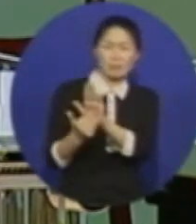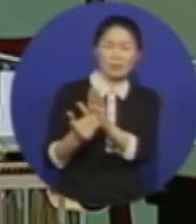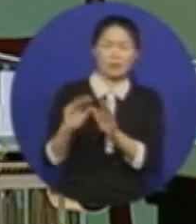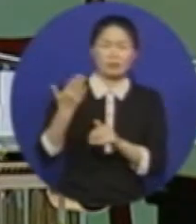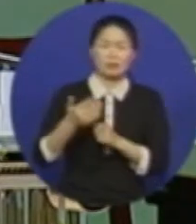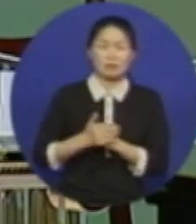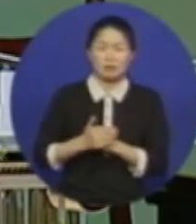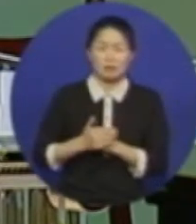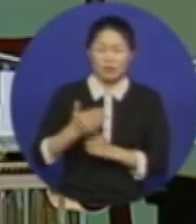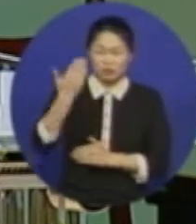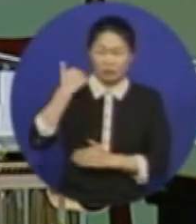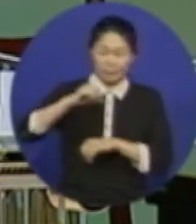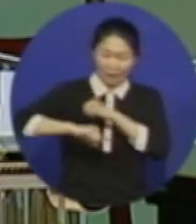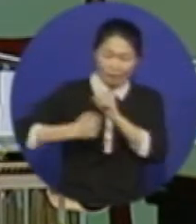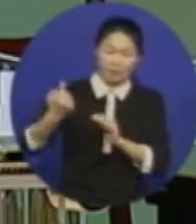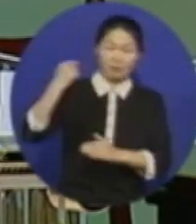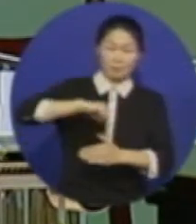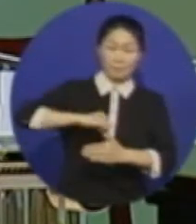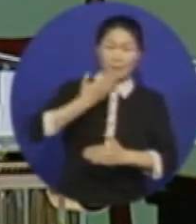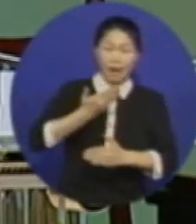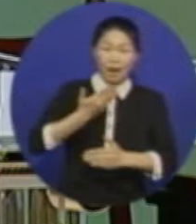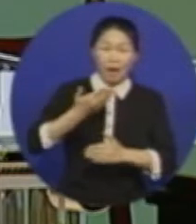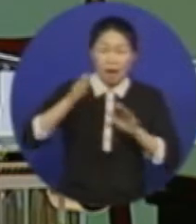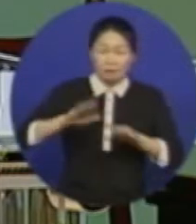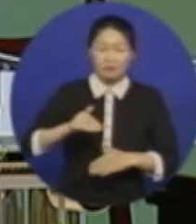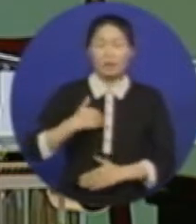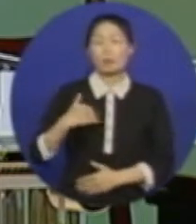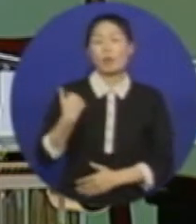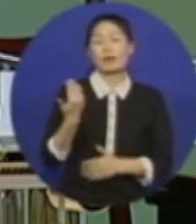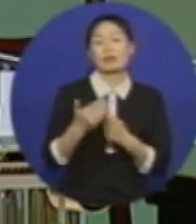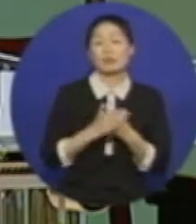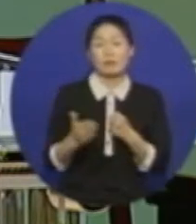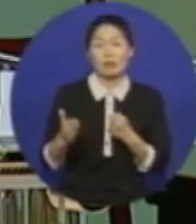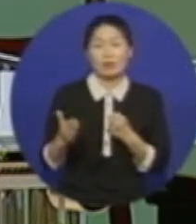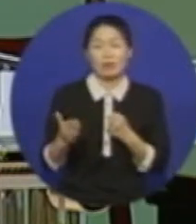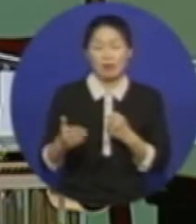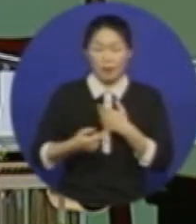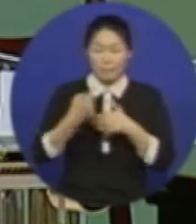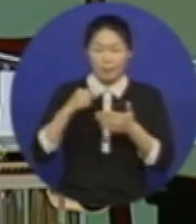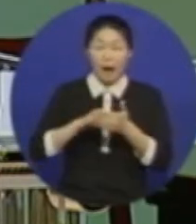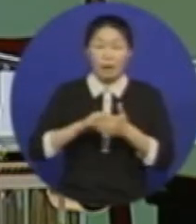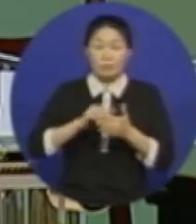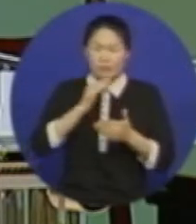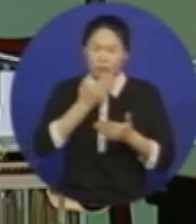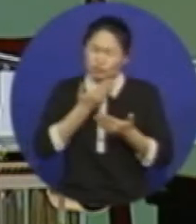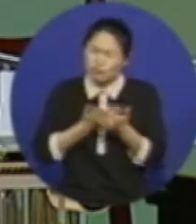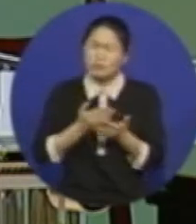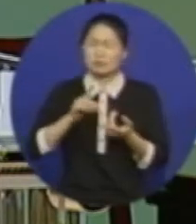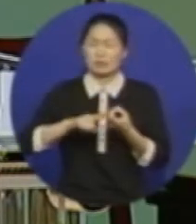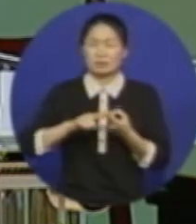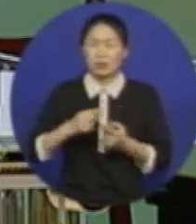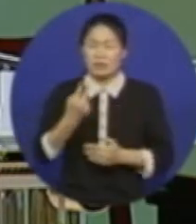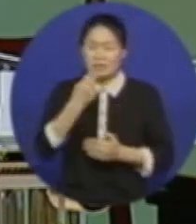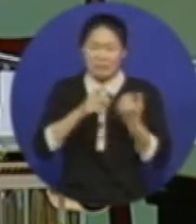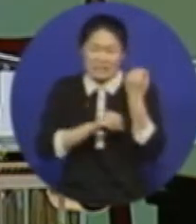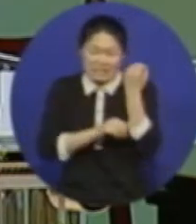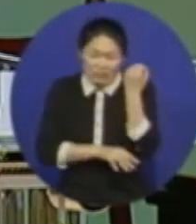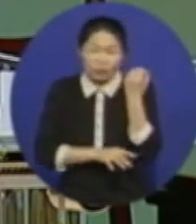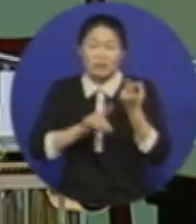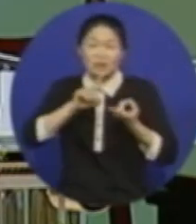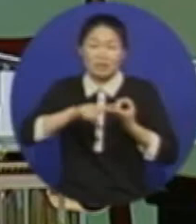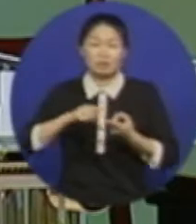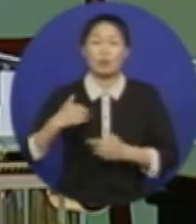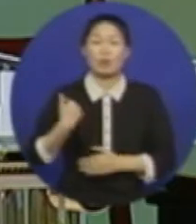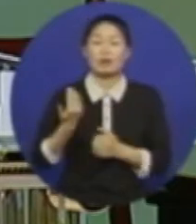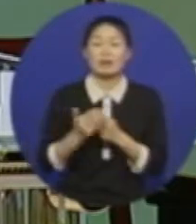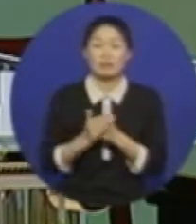전에는 아무렇게나 들어왔지만 내가 몰랐기 때문에 마음이 얼마나 중요한 제 생명의 근원 이라는 걸 몰랐기